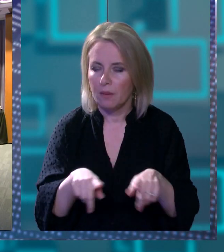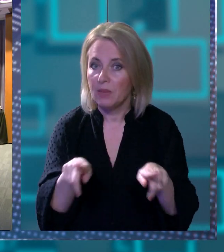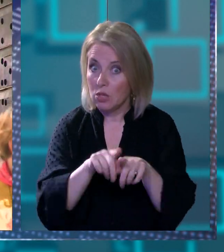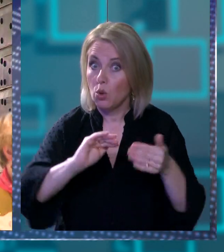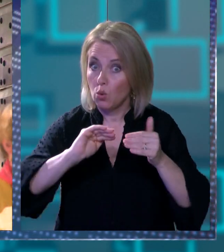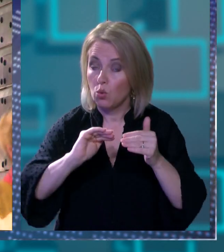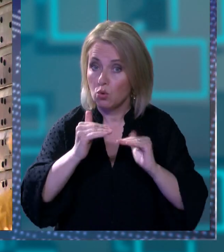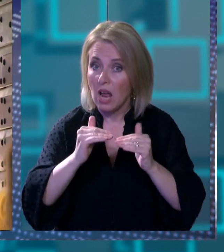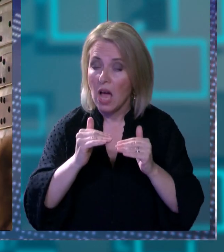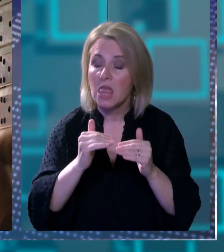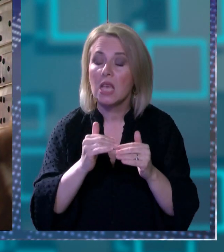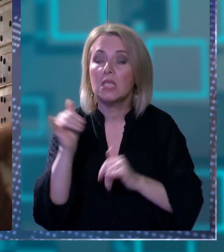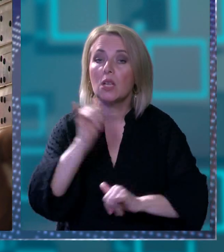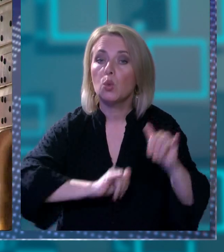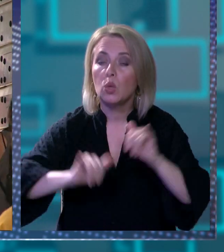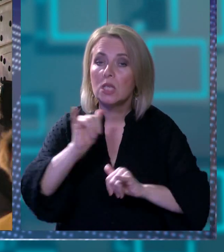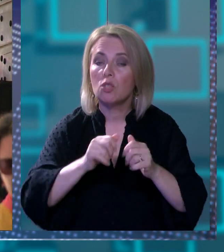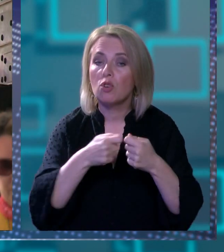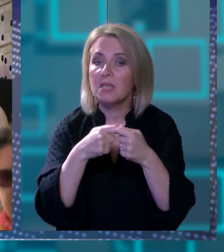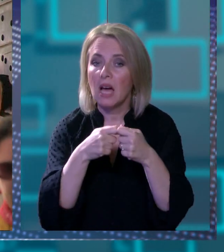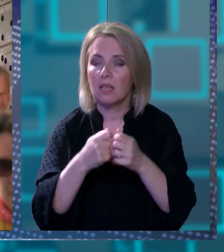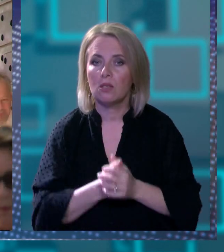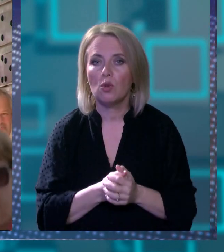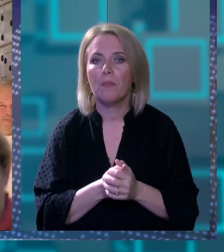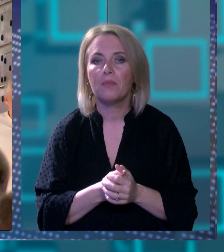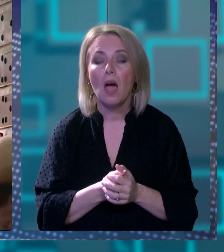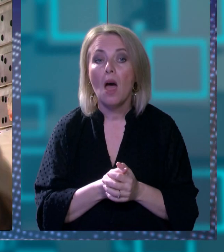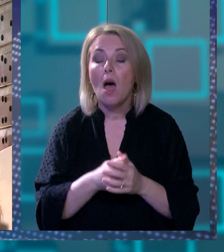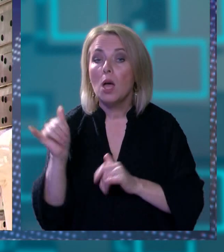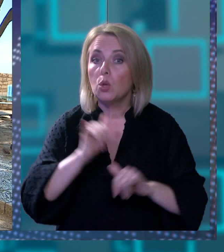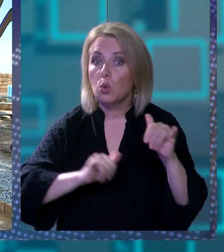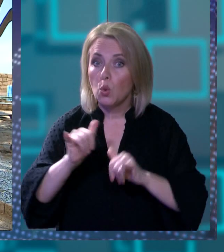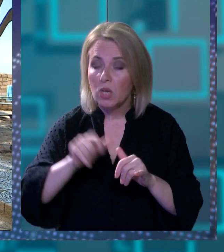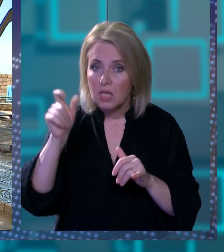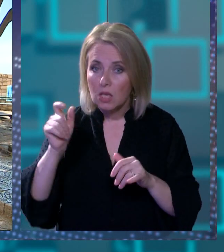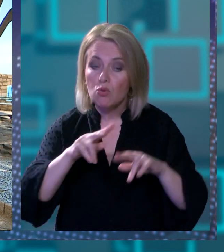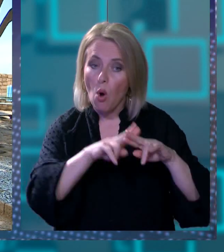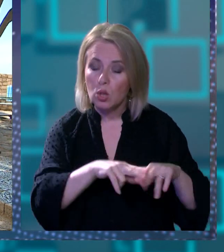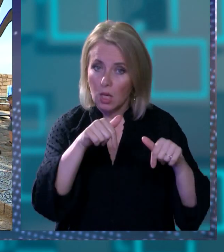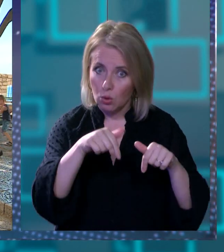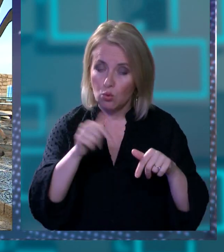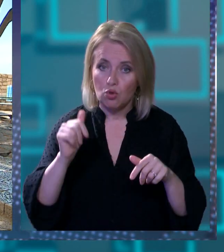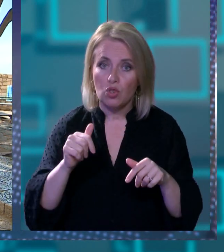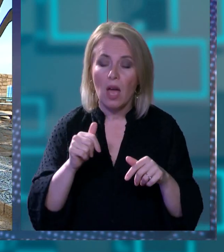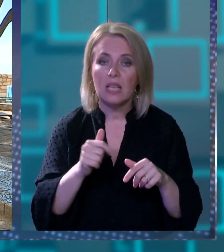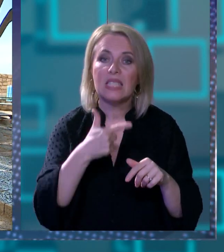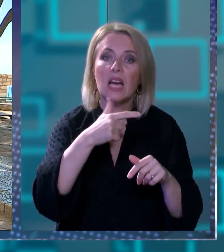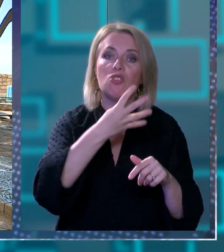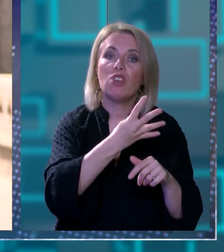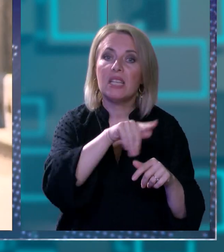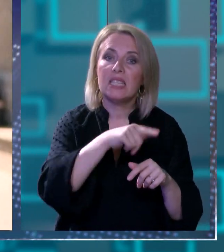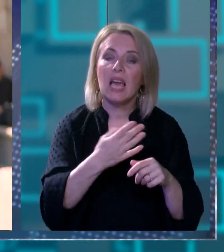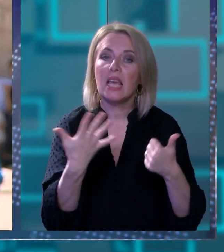Pelješca. Turisti su nešto kraće boravili na našem području nego proteklih godina, sa 4,6 na 4,2 dana u